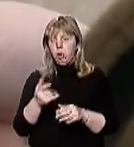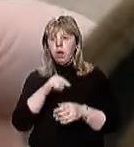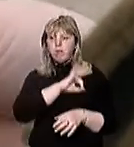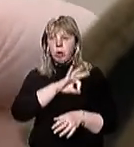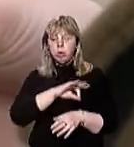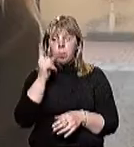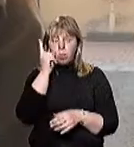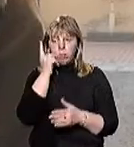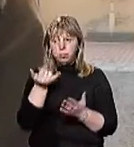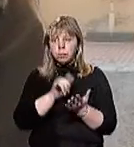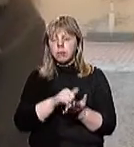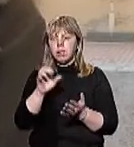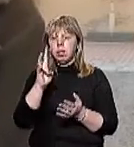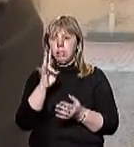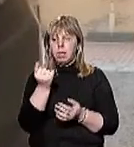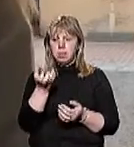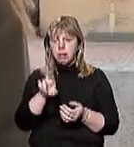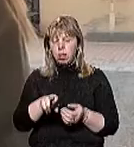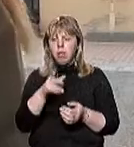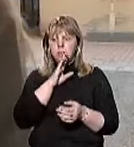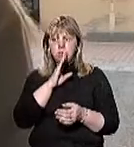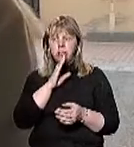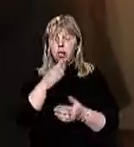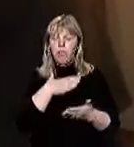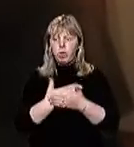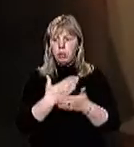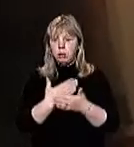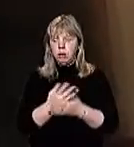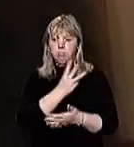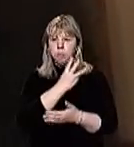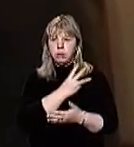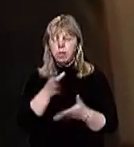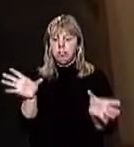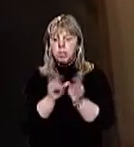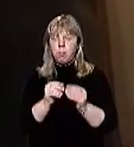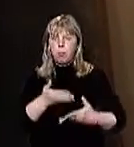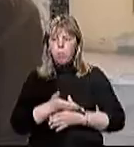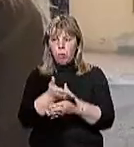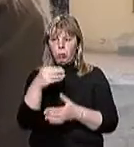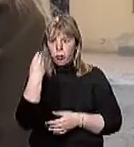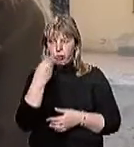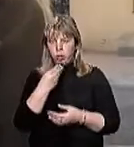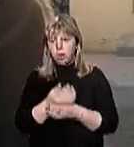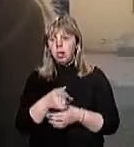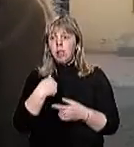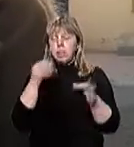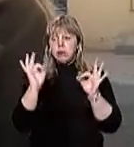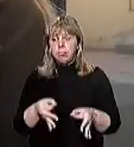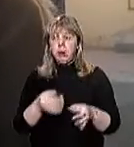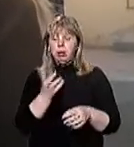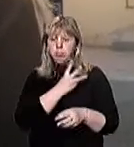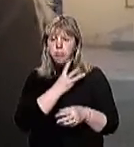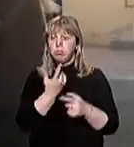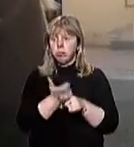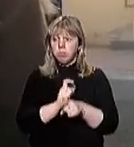Використовує мобільний застосунок Анастасія Горкій, дівчина-волонтерка ініціативи «Взаємодопомога Ужгород». Насправді ініціатива дуже